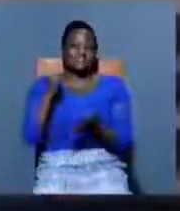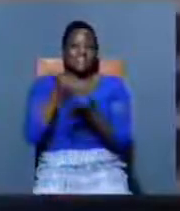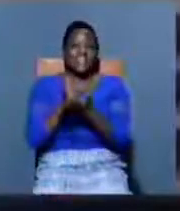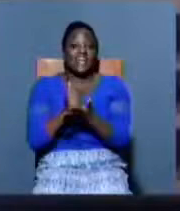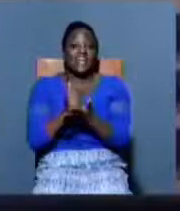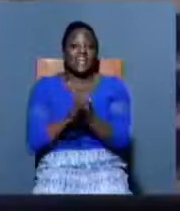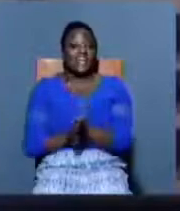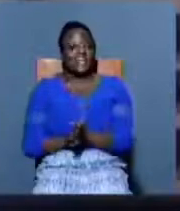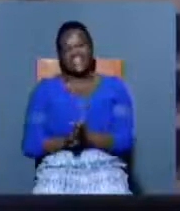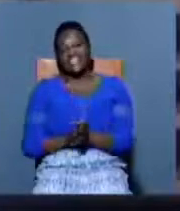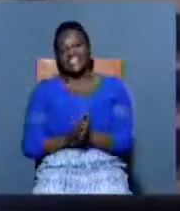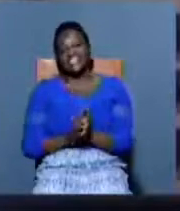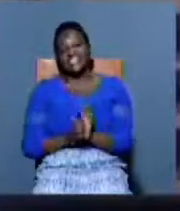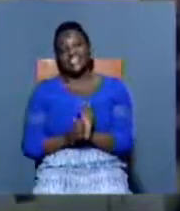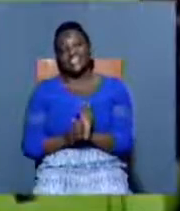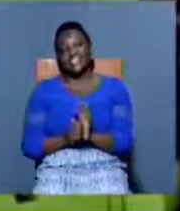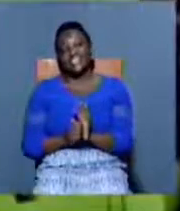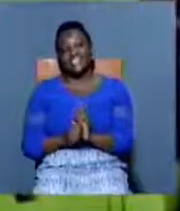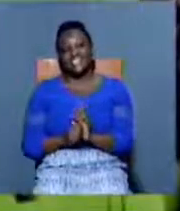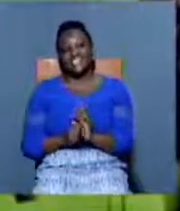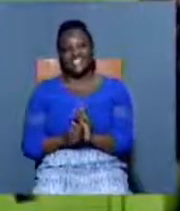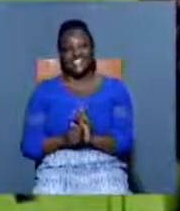Bwana Yesu asifiwe.